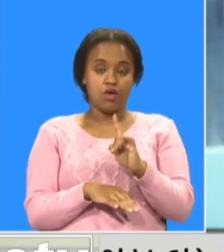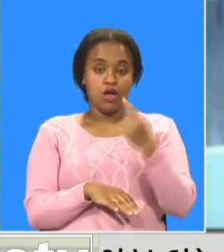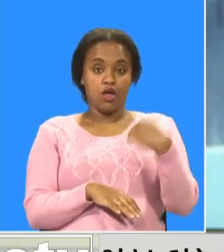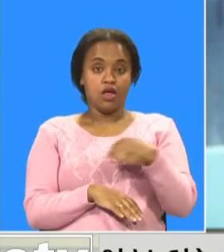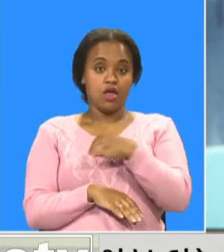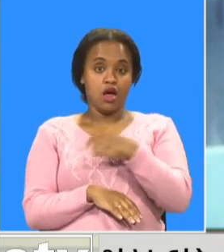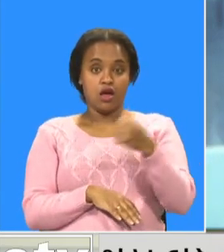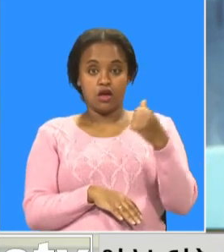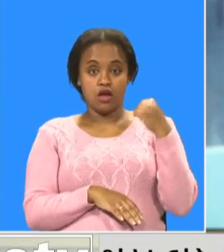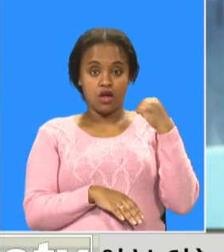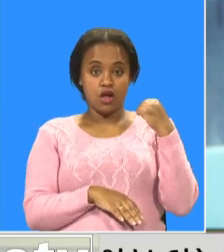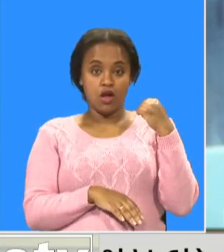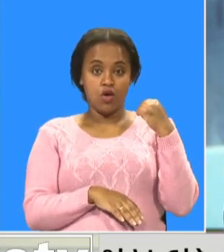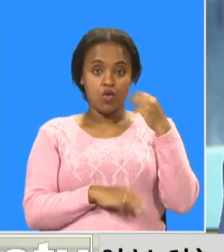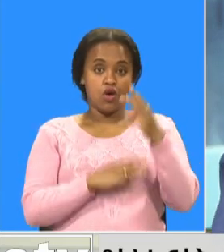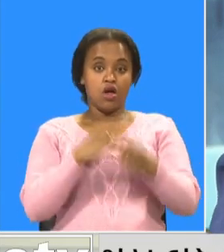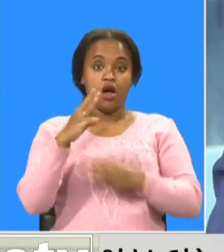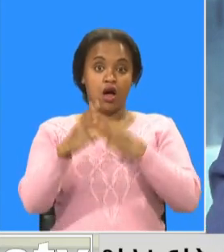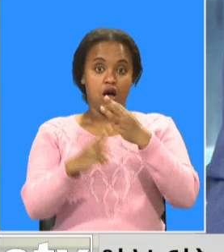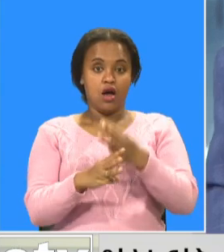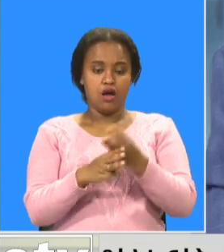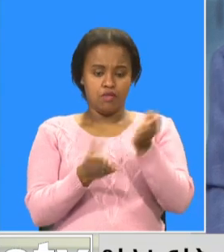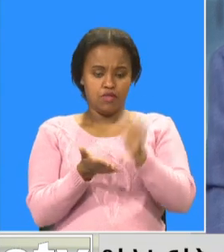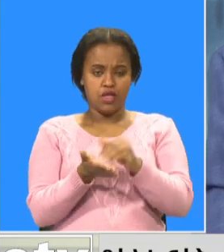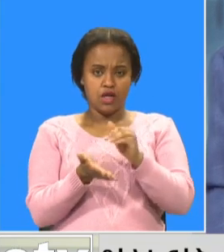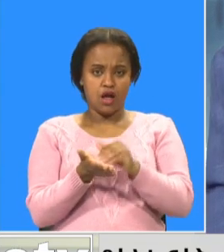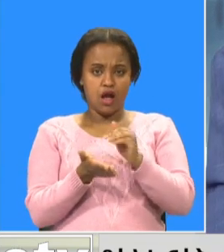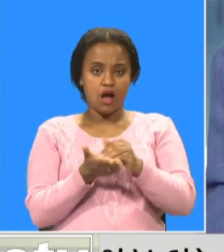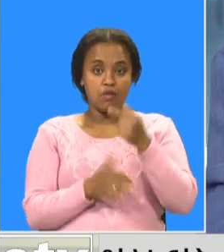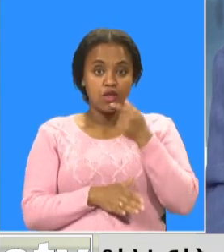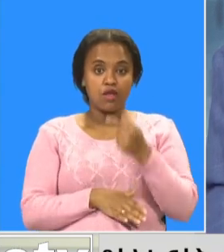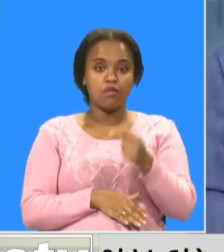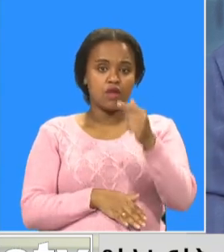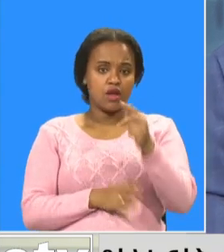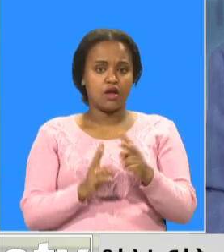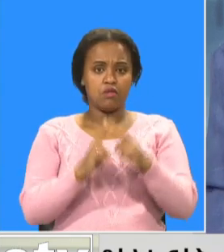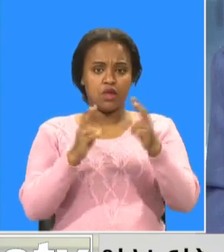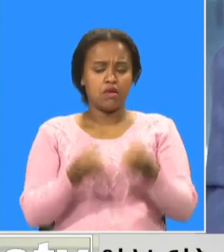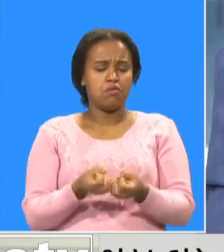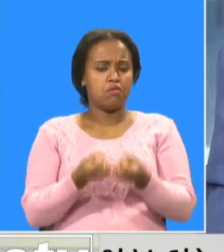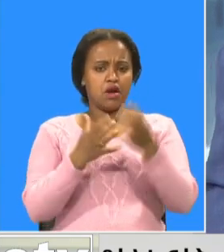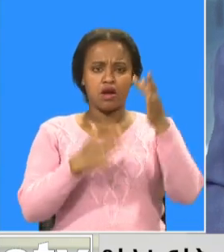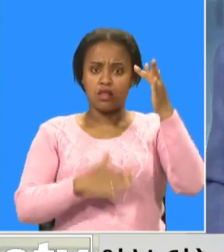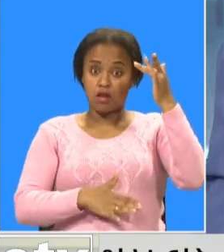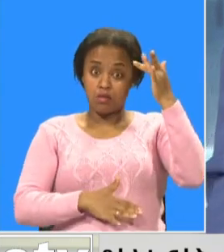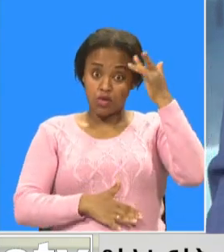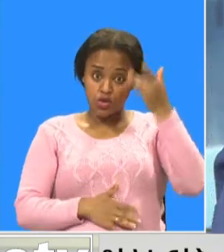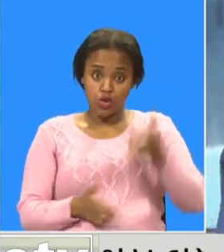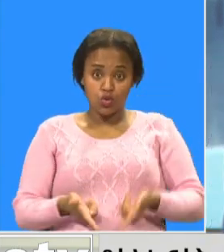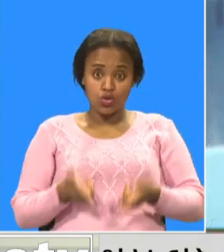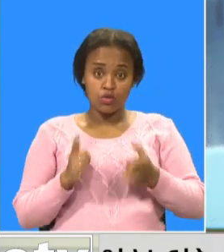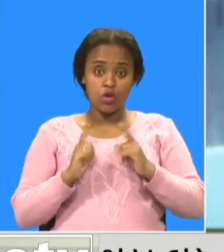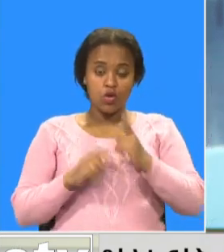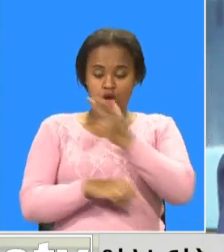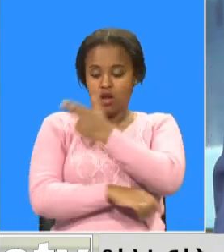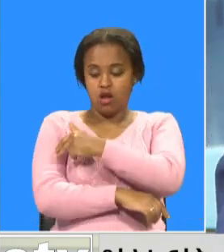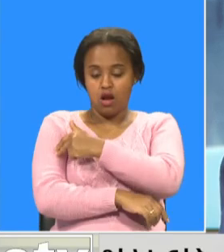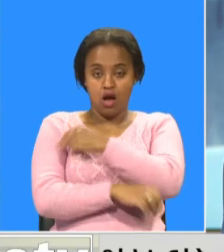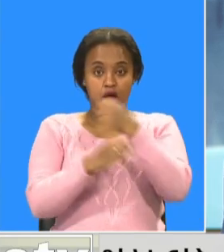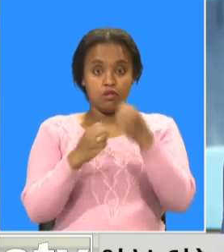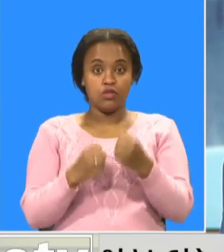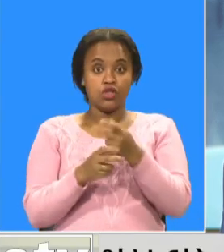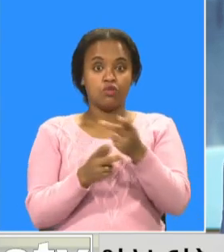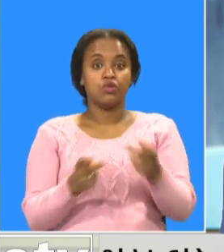እኛ እንደሌላው ዓለም ያው በተደጋጋሚ የሚነገር ነው። በጣም በርካታ በሽተኞች ቢኖሩን ልናከም የምንችልበት